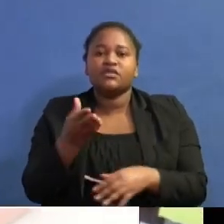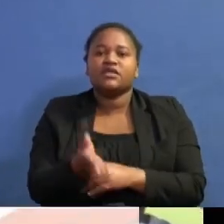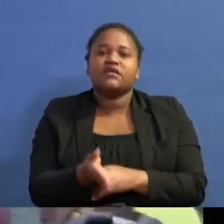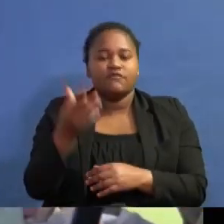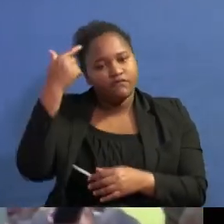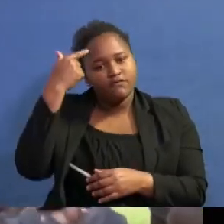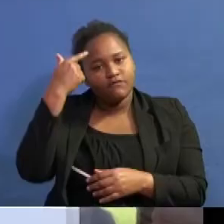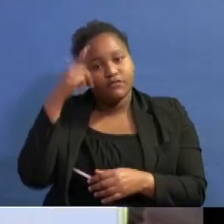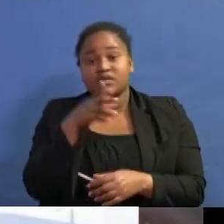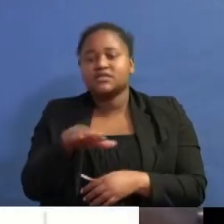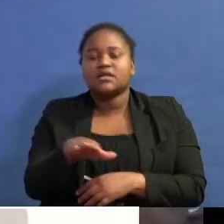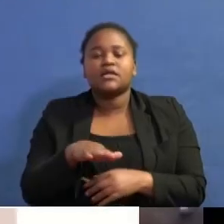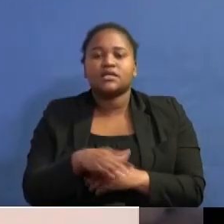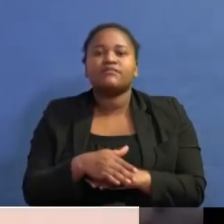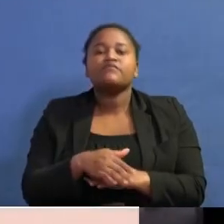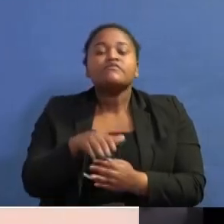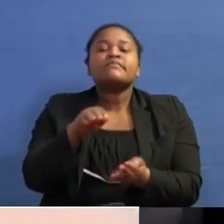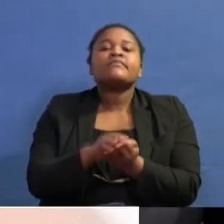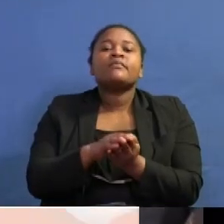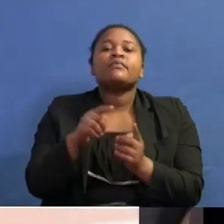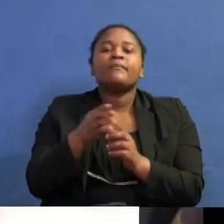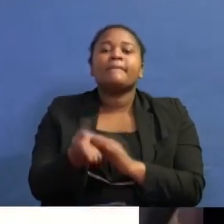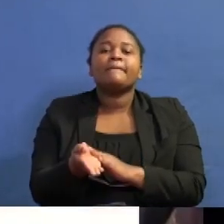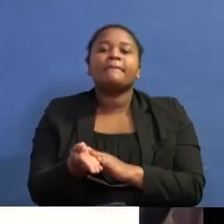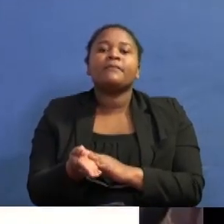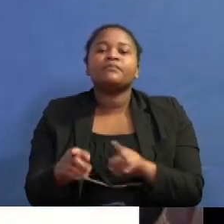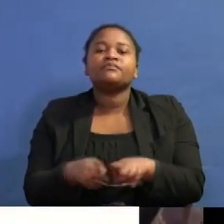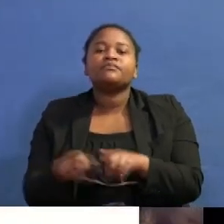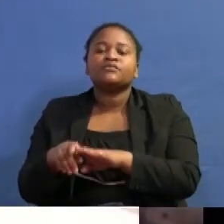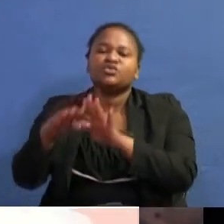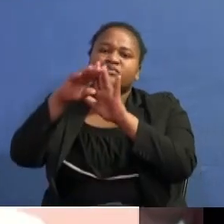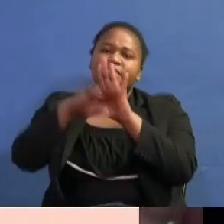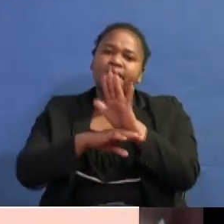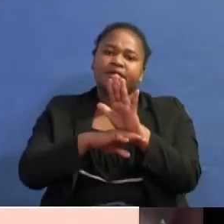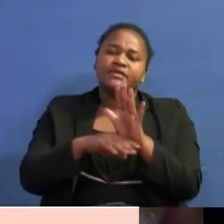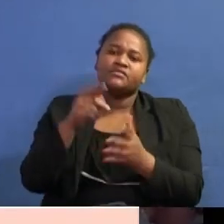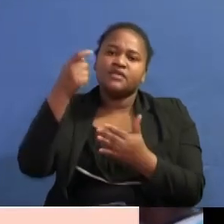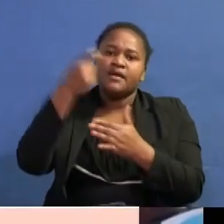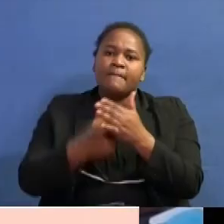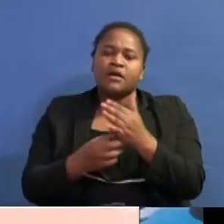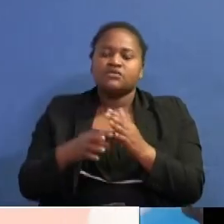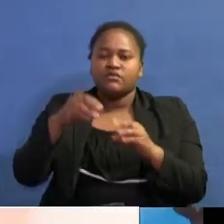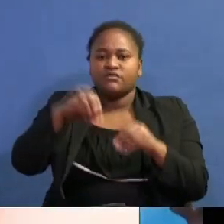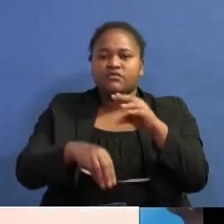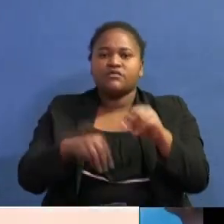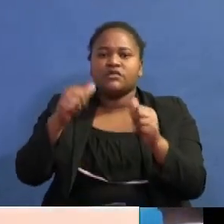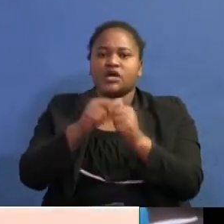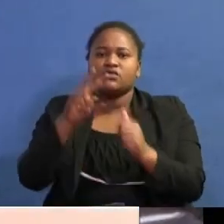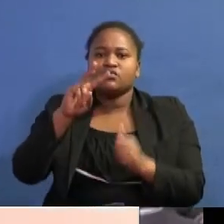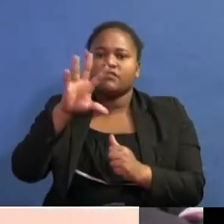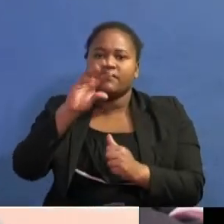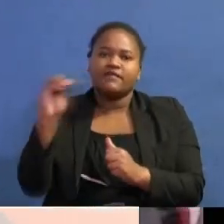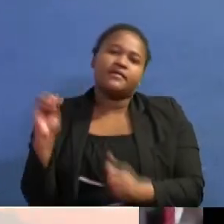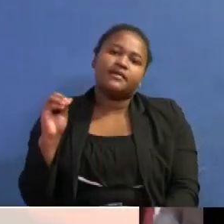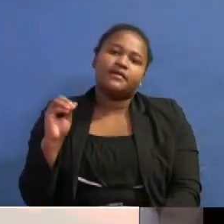wa sehemu hii. Store iwe hapa. Mbolea tumepunguza kutoka ile bei ilikuweko karibu 7,000, sasa hii